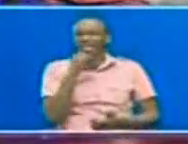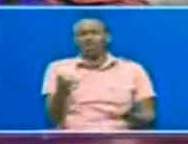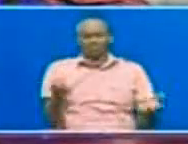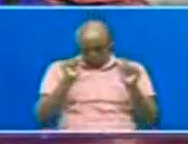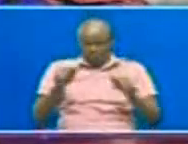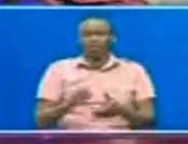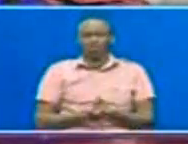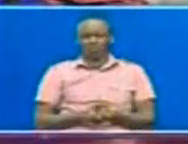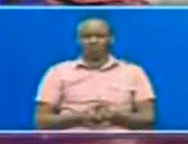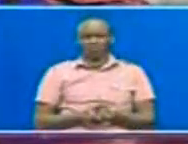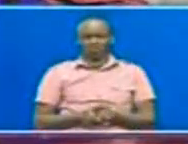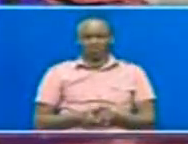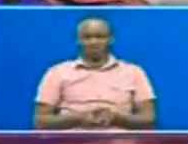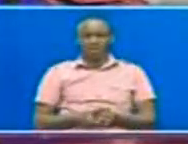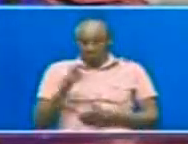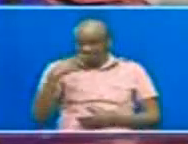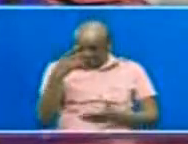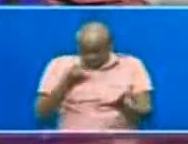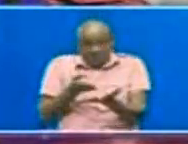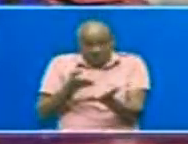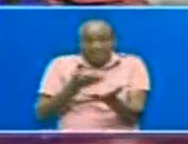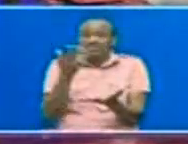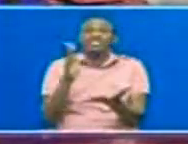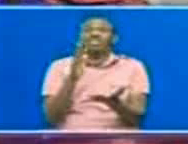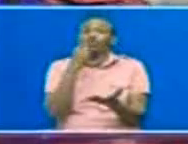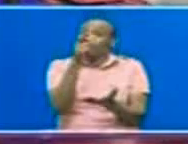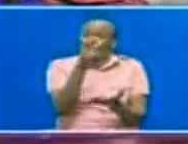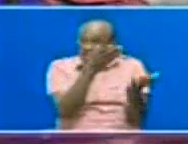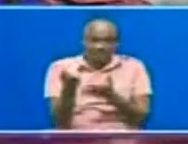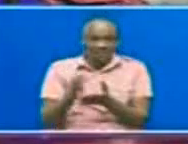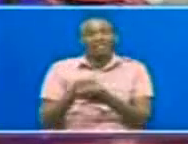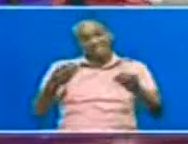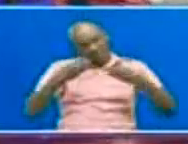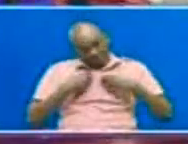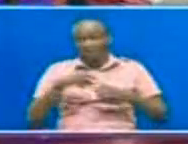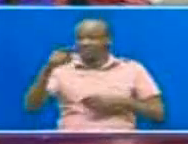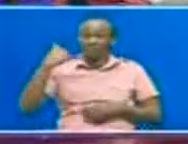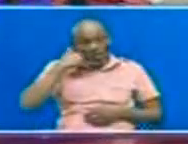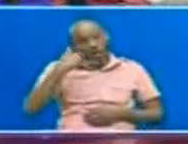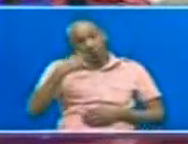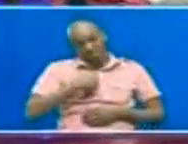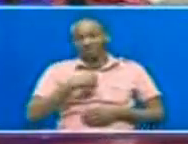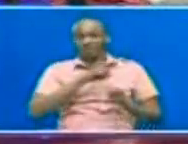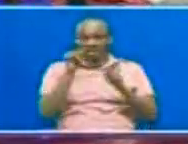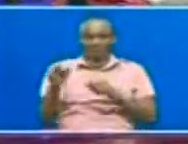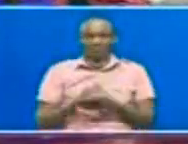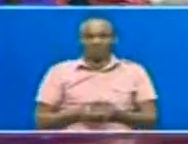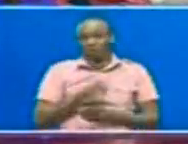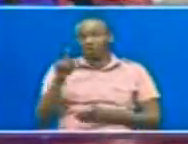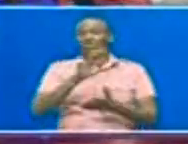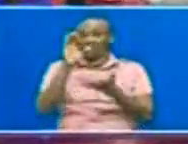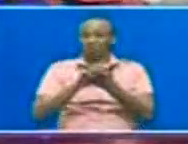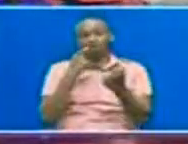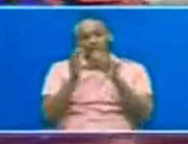talk to them. Mututho amesema? Yes. Mpe namba yangu, anipigie simu. Anipeleka Central,